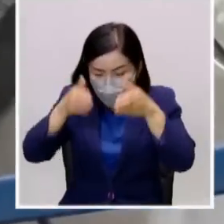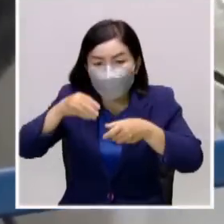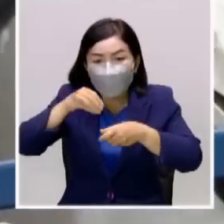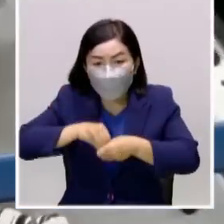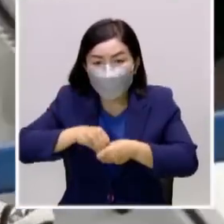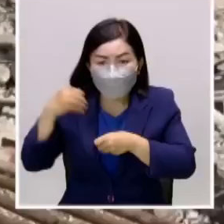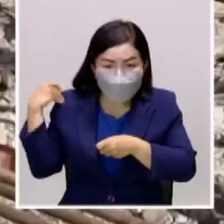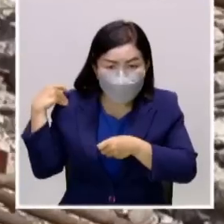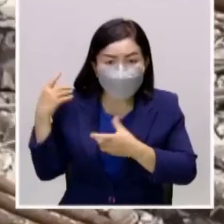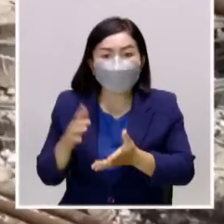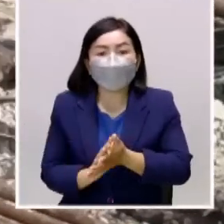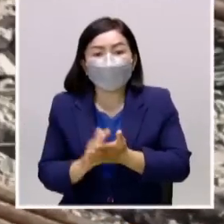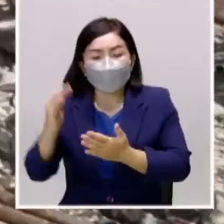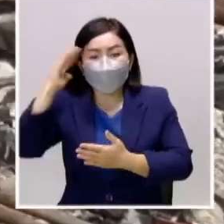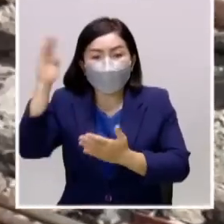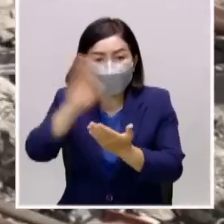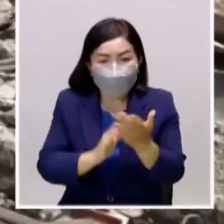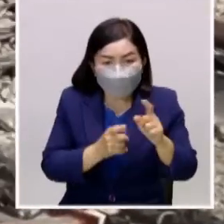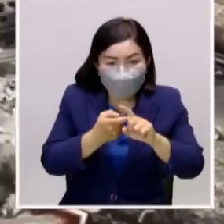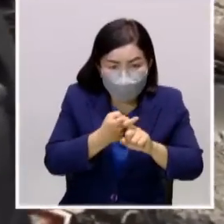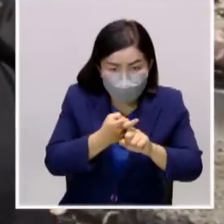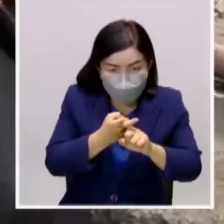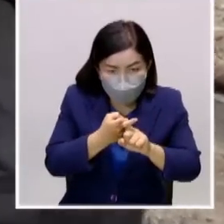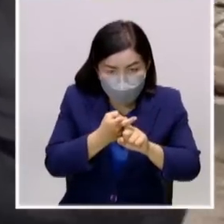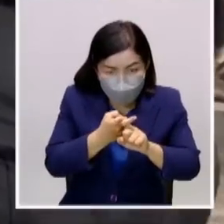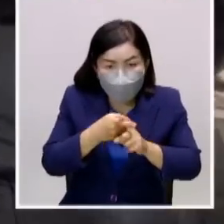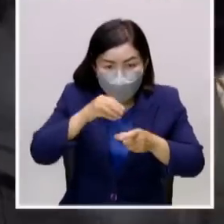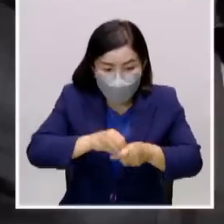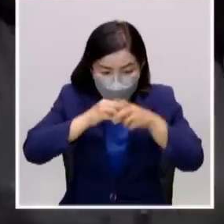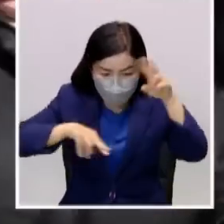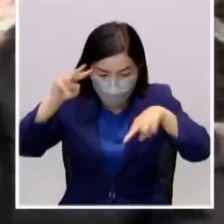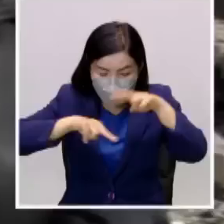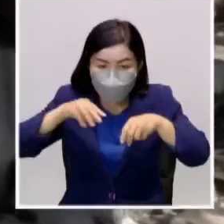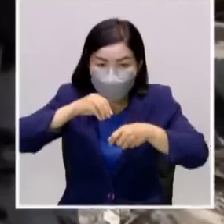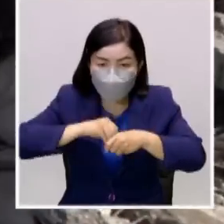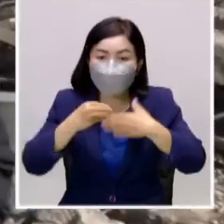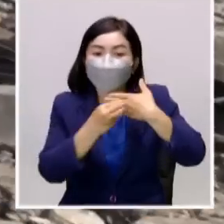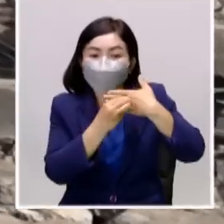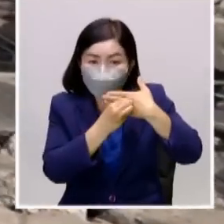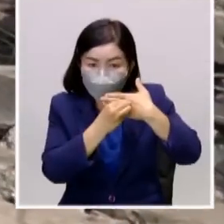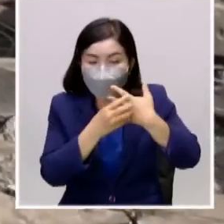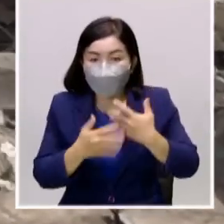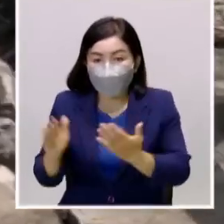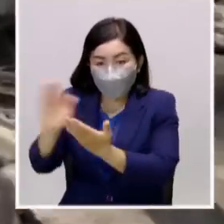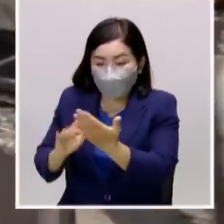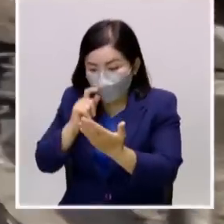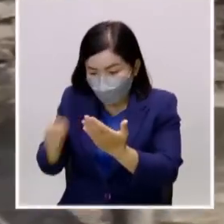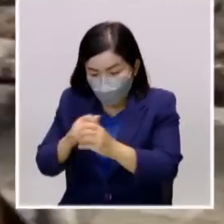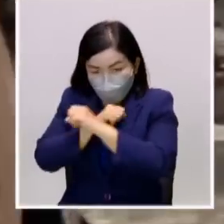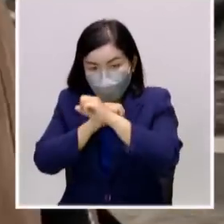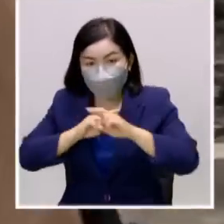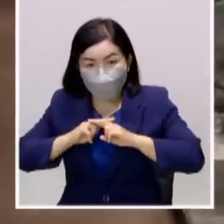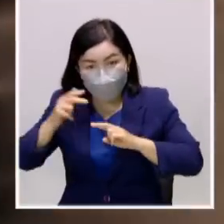เคียฟเลยแล้วก็ยังไม่เห็นทหารรัสเซียเคลื่อนทัพออกห่างไปจากเคียฟแต่อย่างใดล่าสุดนี้ยูเครนยึดคืนเมืองมาได้อีก2เมื